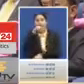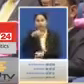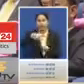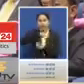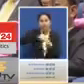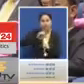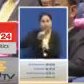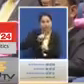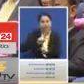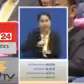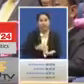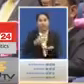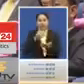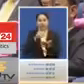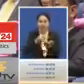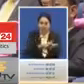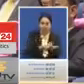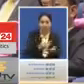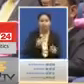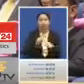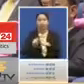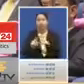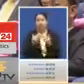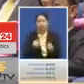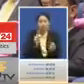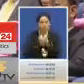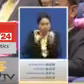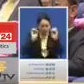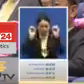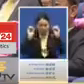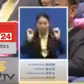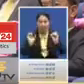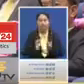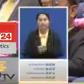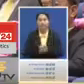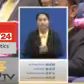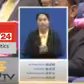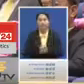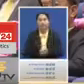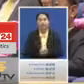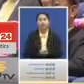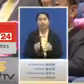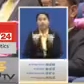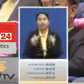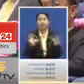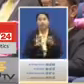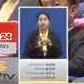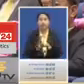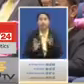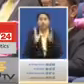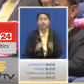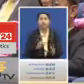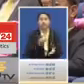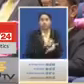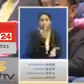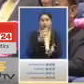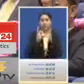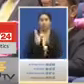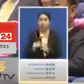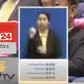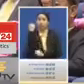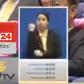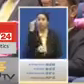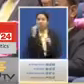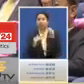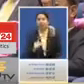ที่ทำให้กระจายรายได้ดีๆนี่ยังไม่พบท่านครับความเหลื่อมล้ำต่ำสูงผมพูดบ่อยแล้วเพื่อนก็พูด